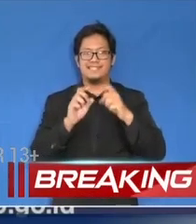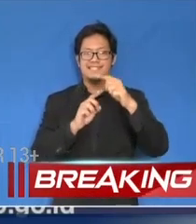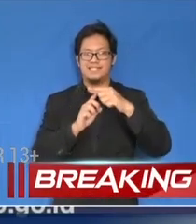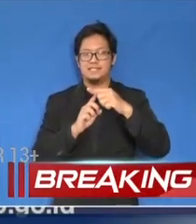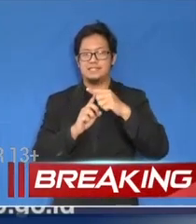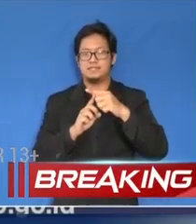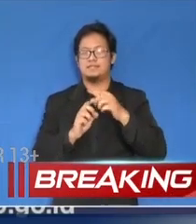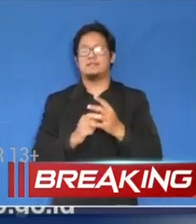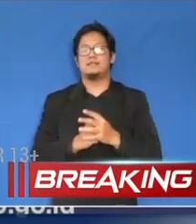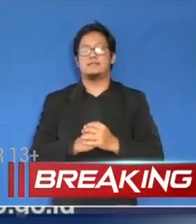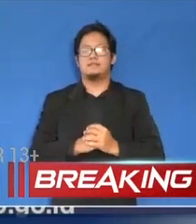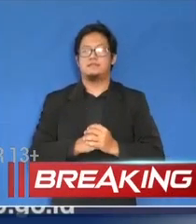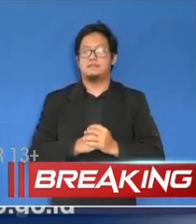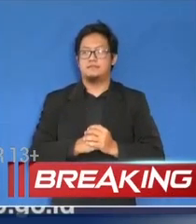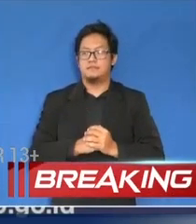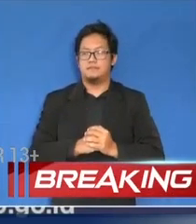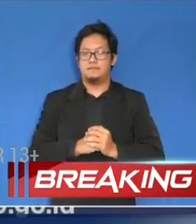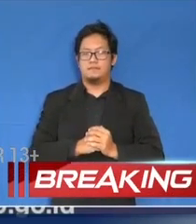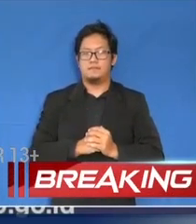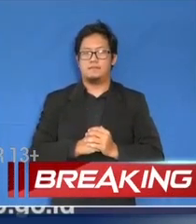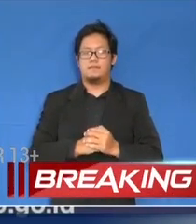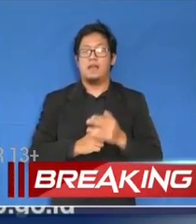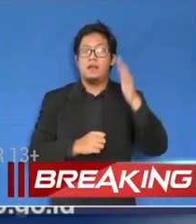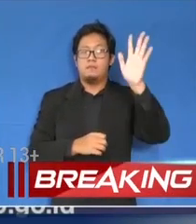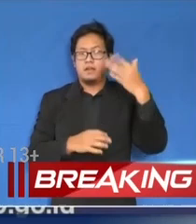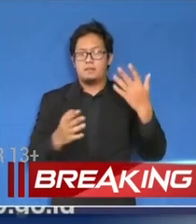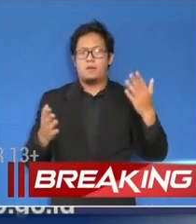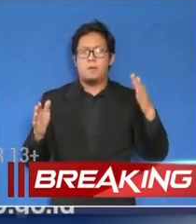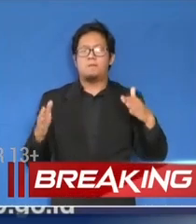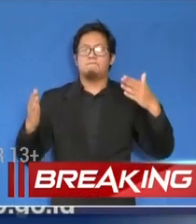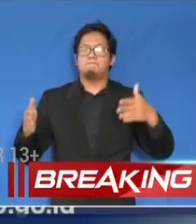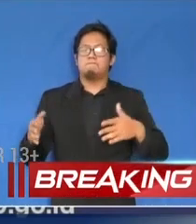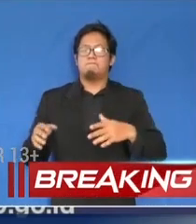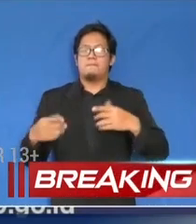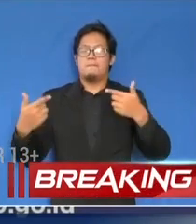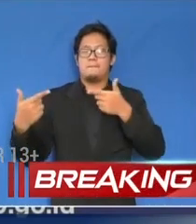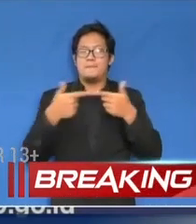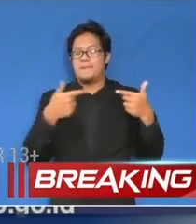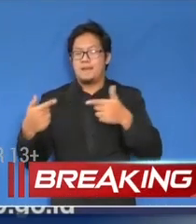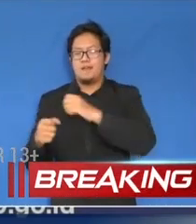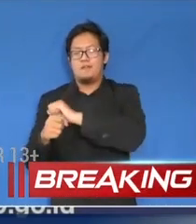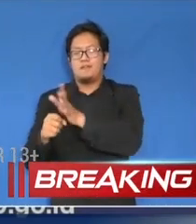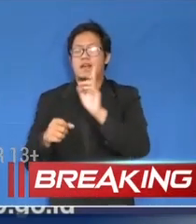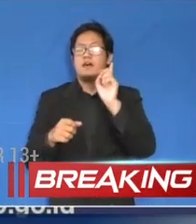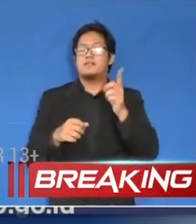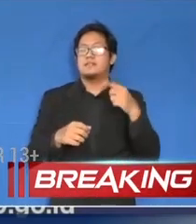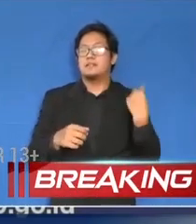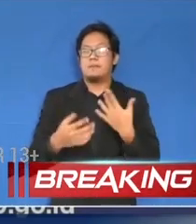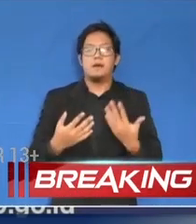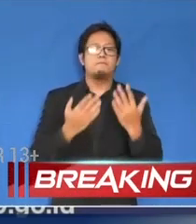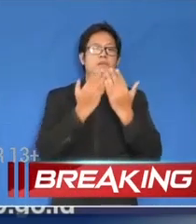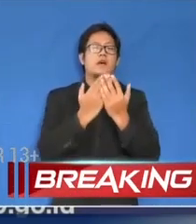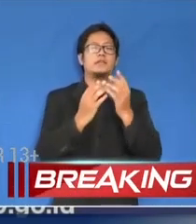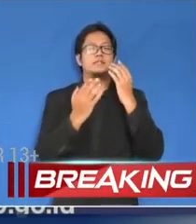Jamaah itu sangat sahih. Mari kita meningkatkan perang melawan COVID. Artinya mari kita berdoa semoga kita